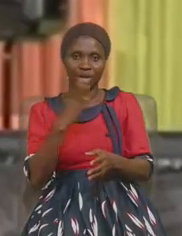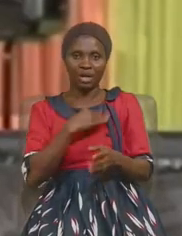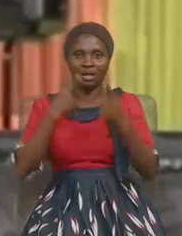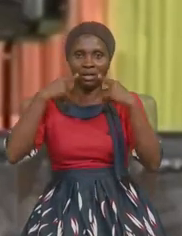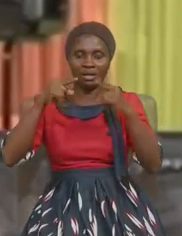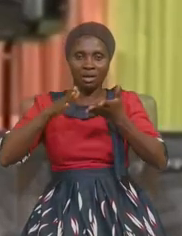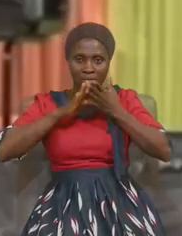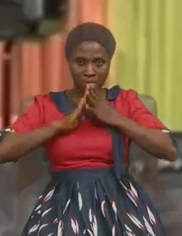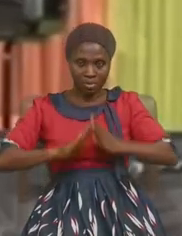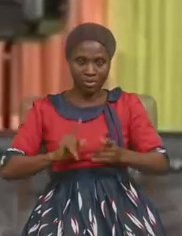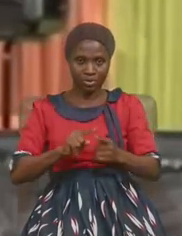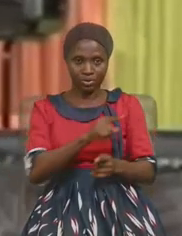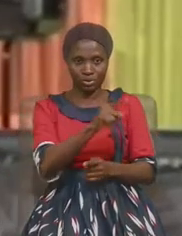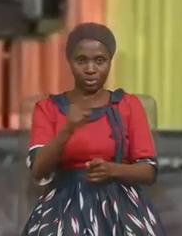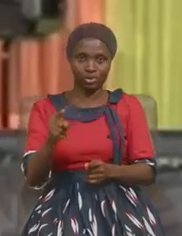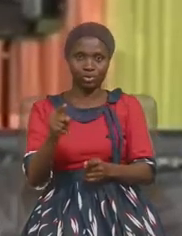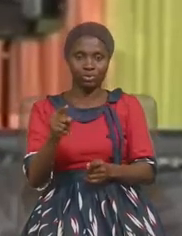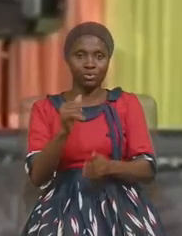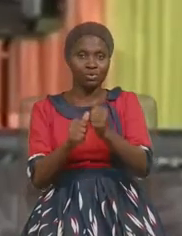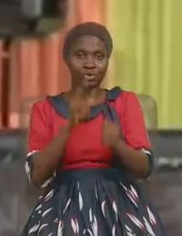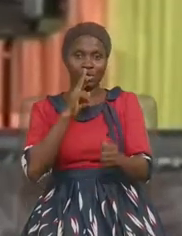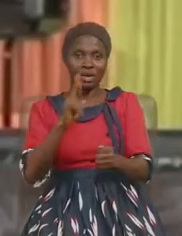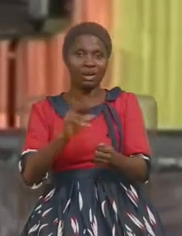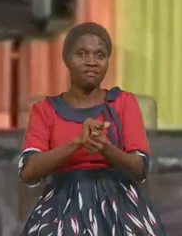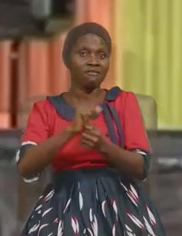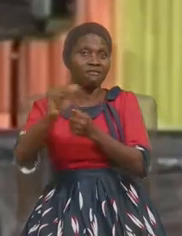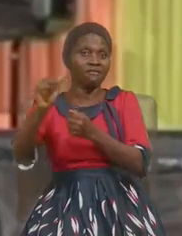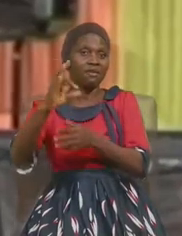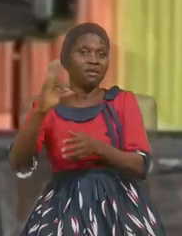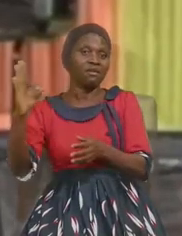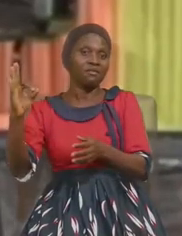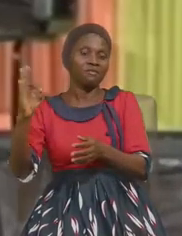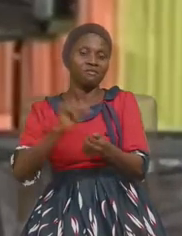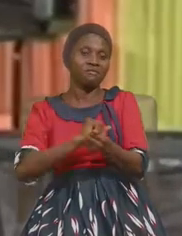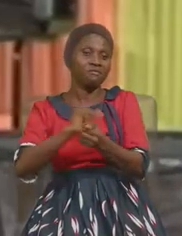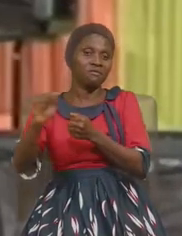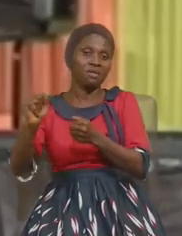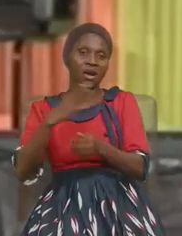à vous qui étiez loin, et la paix à ceux qui étaient près,